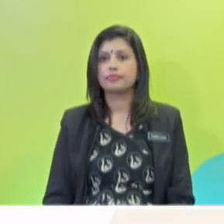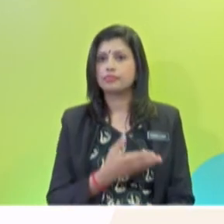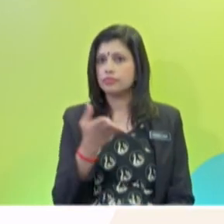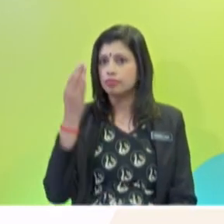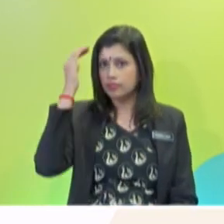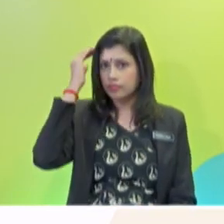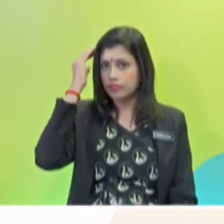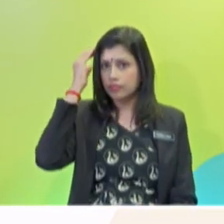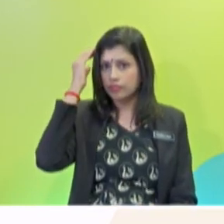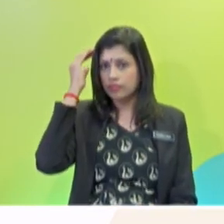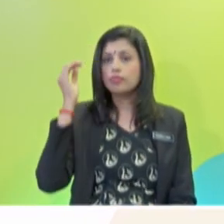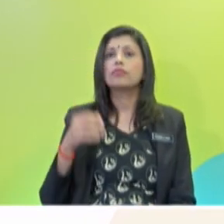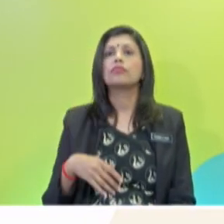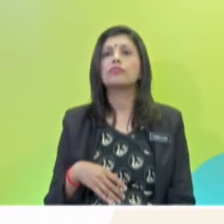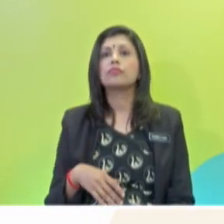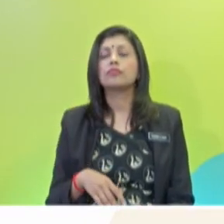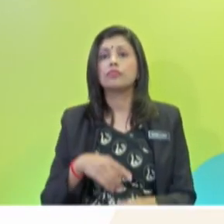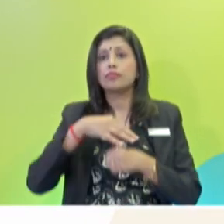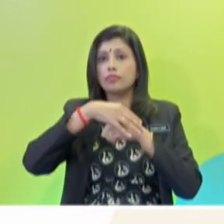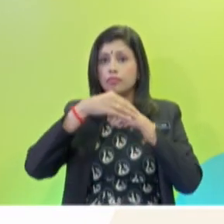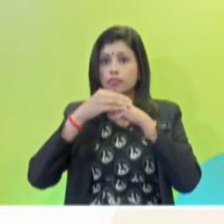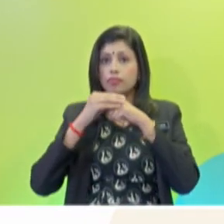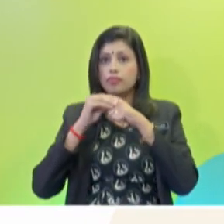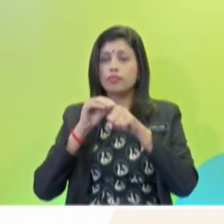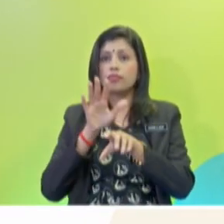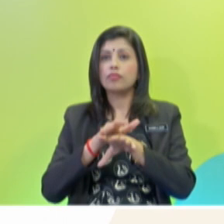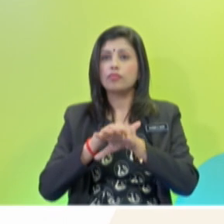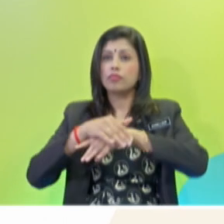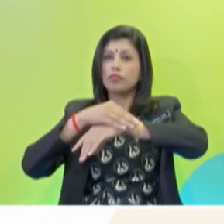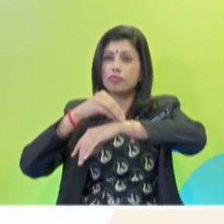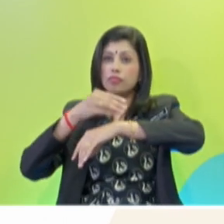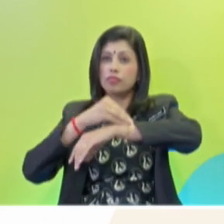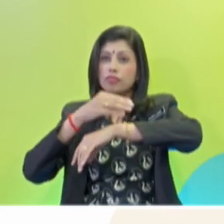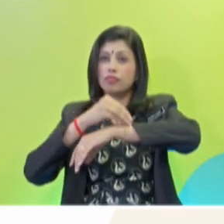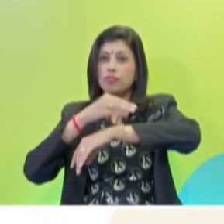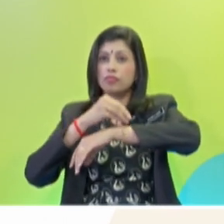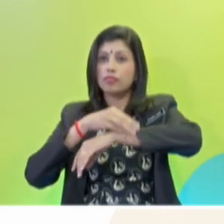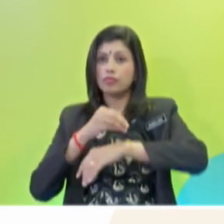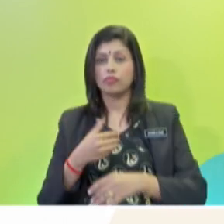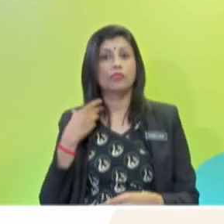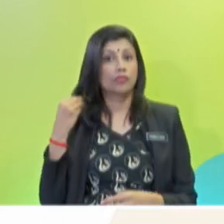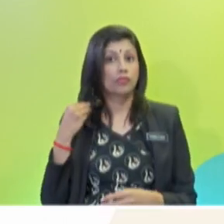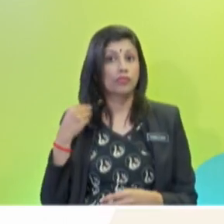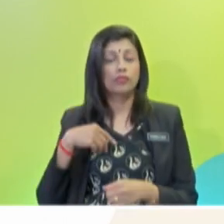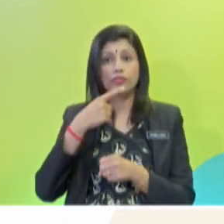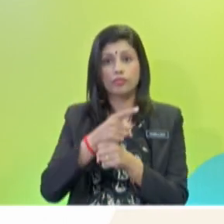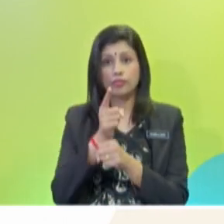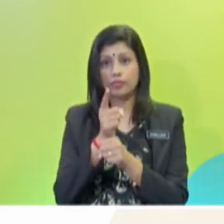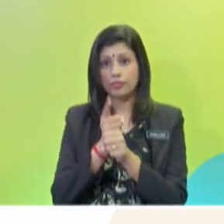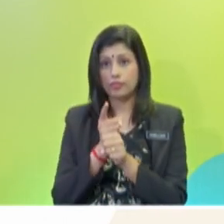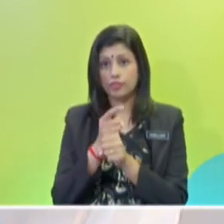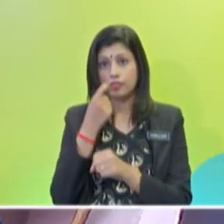Pada permukaan rambutan, dia ada banyak apa tu? Dia punya tu, cikgu. Rambut. Rambut, cikgu.